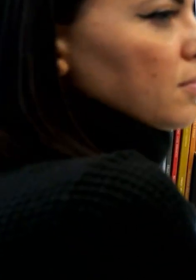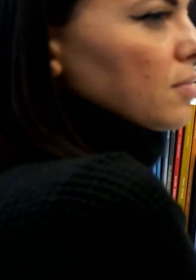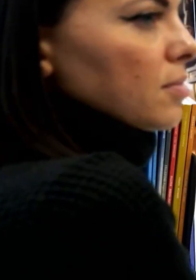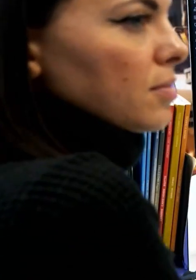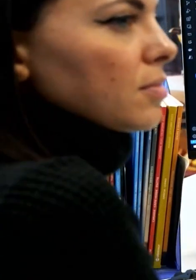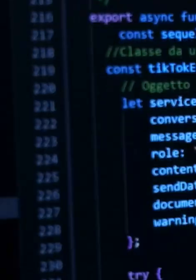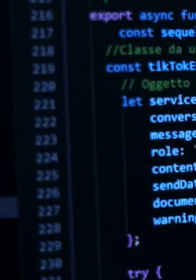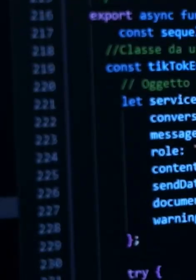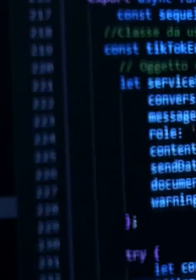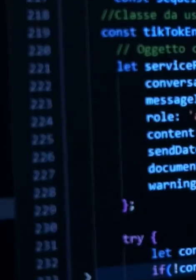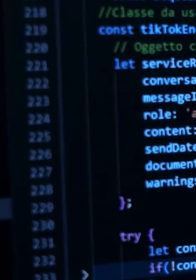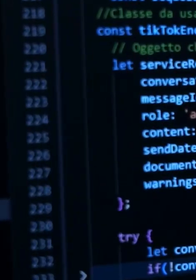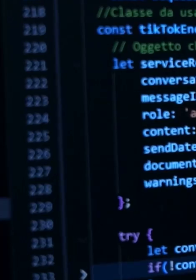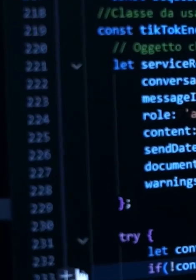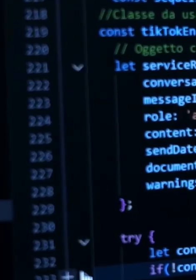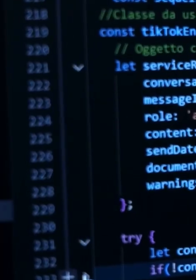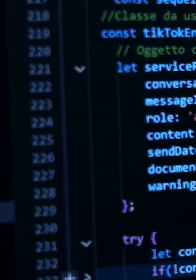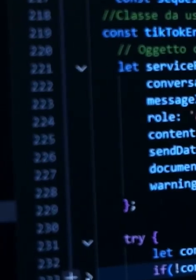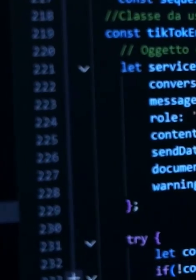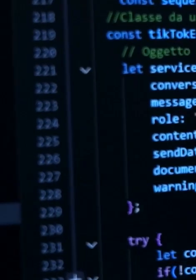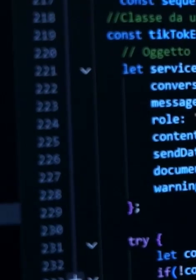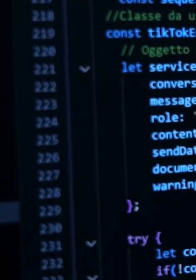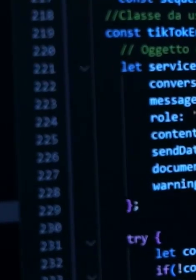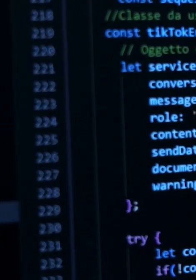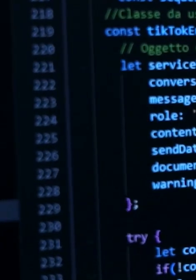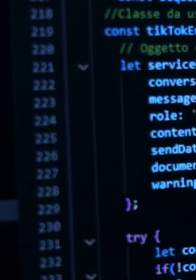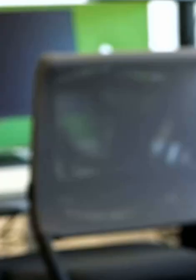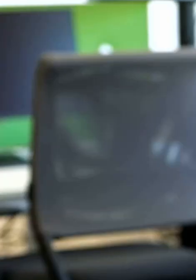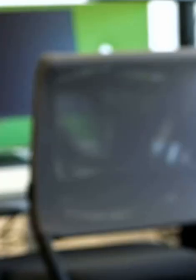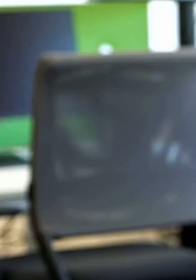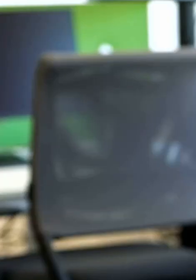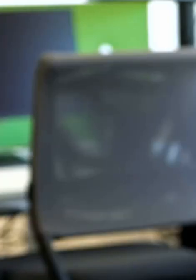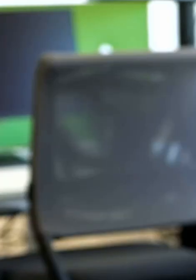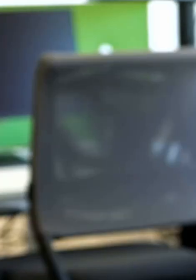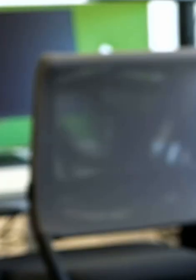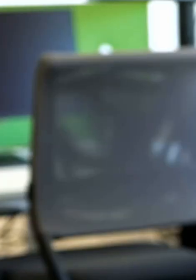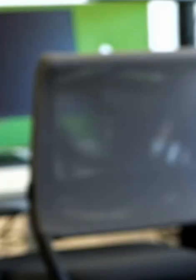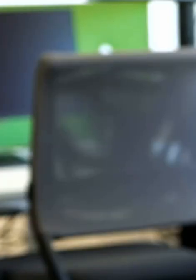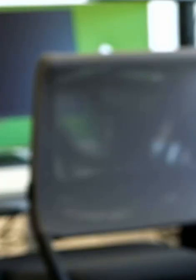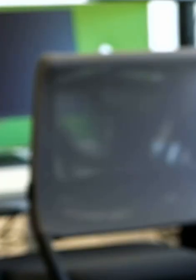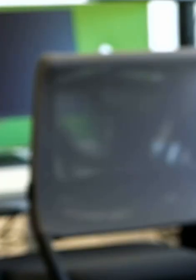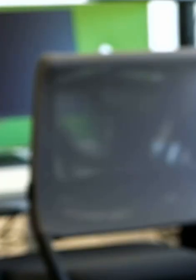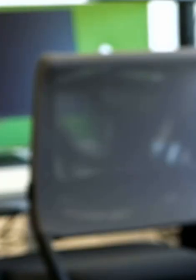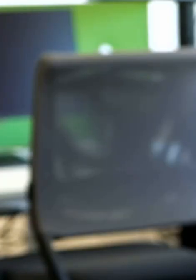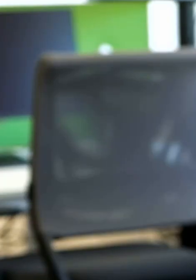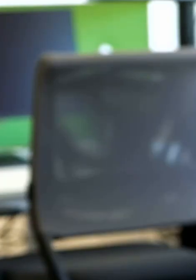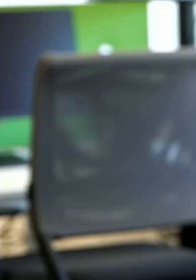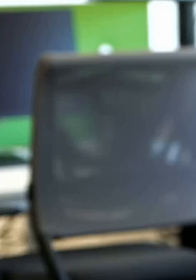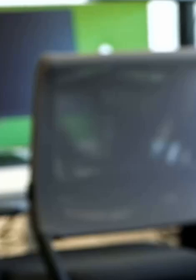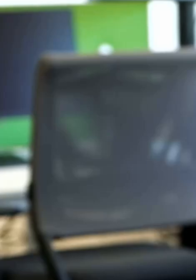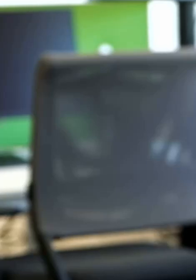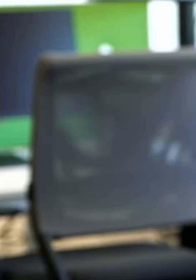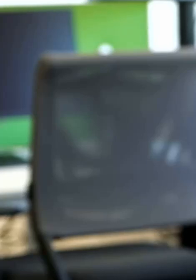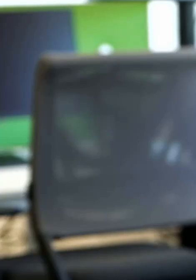tempestiva Quindi se si sviluppa questa collaborazione questa sinergia si riesce ad andare a smarcare eventuali